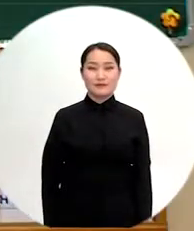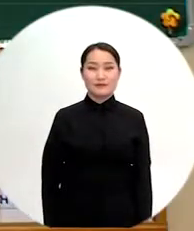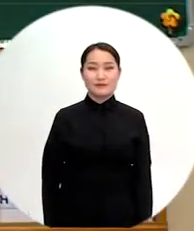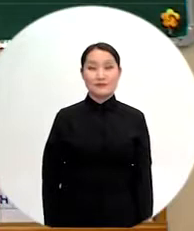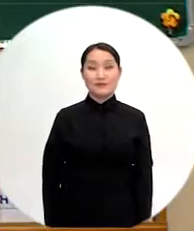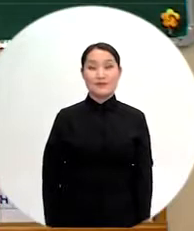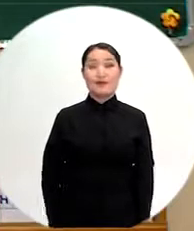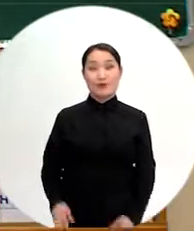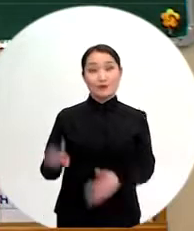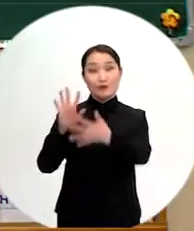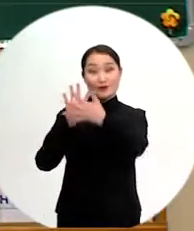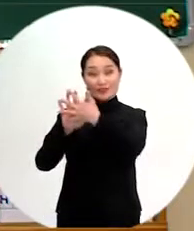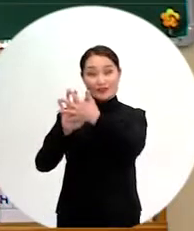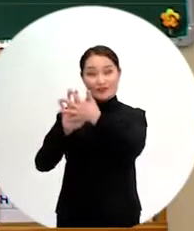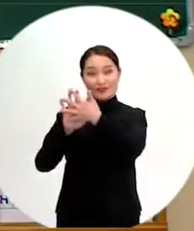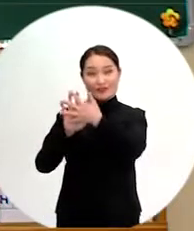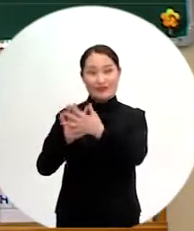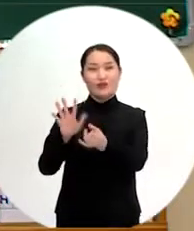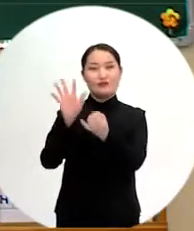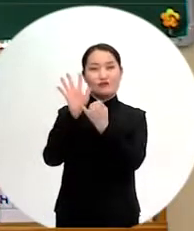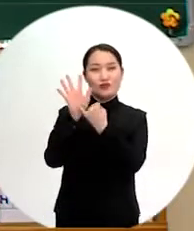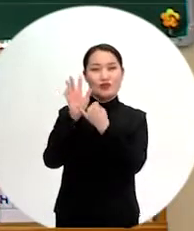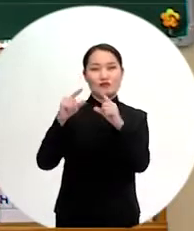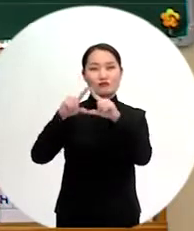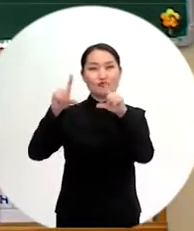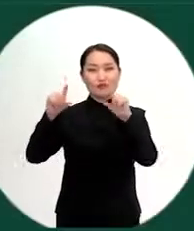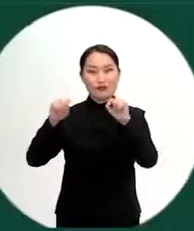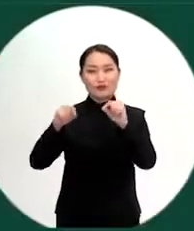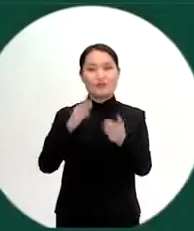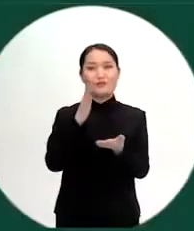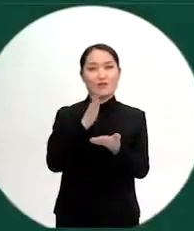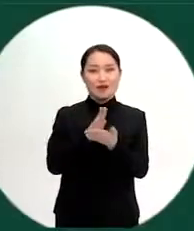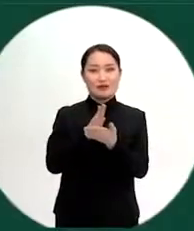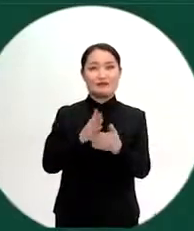3 дахь дүрс нь 6-4-жин дүрсийг агуулсан дүрс байна.